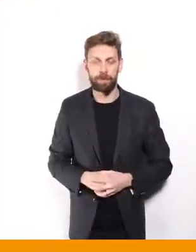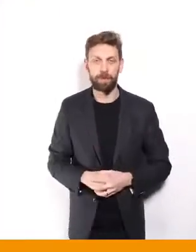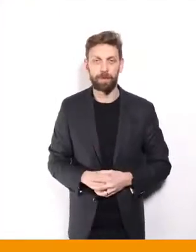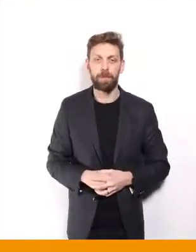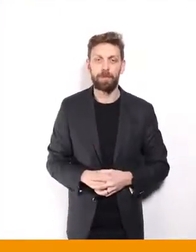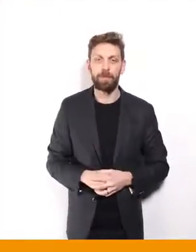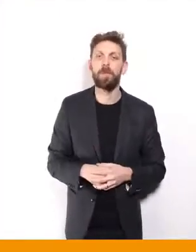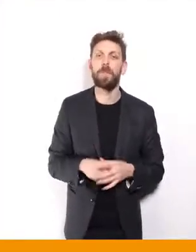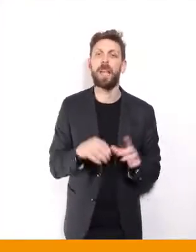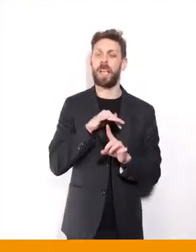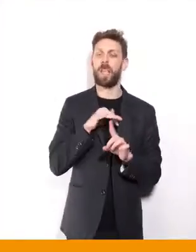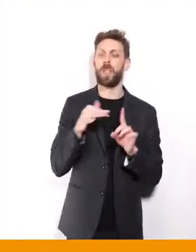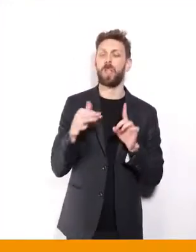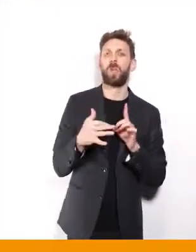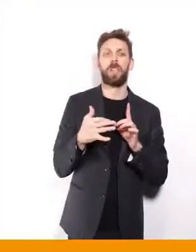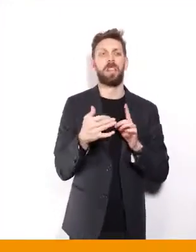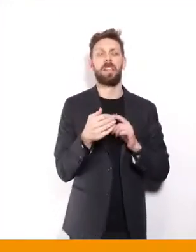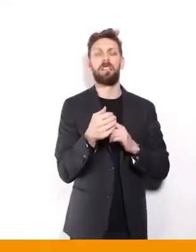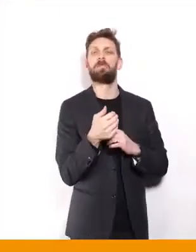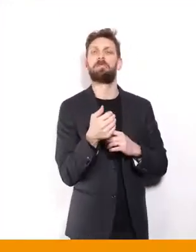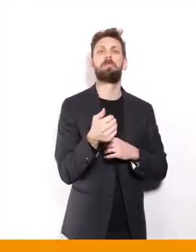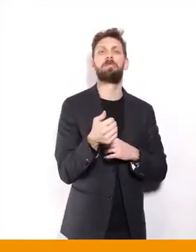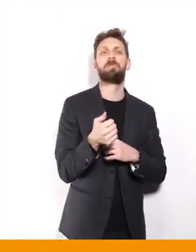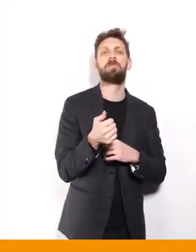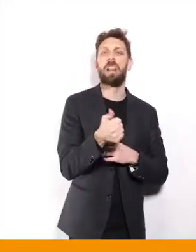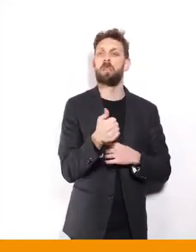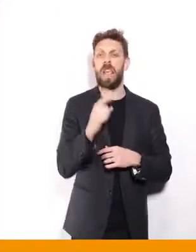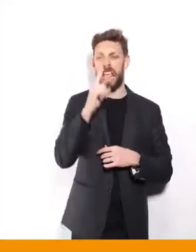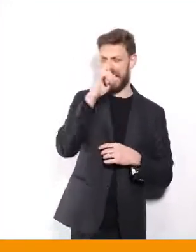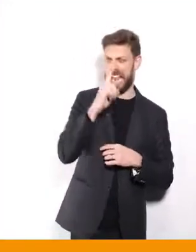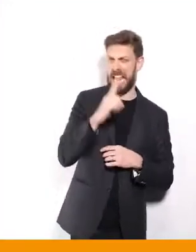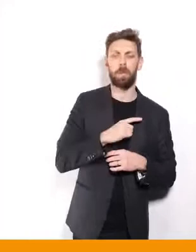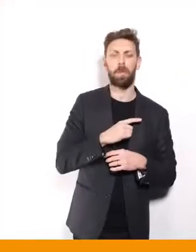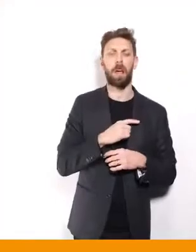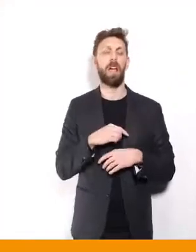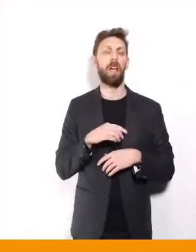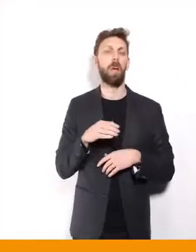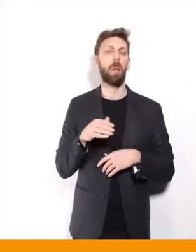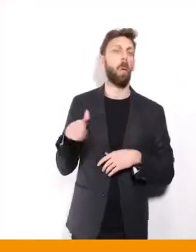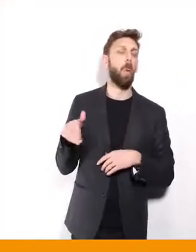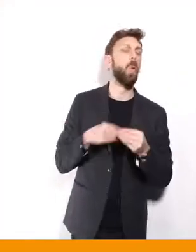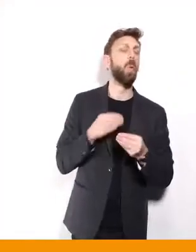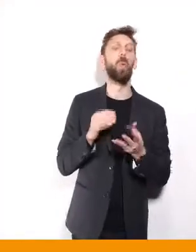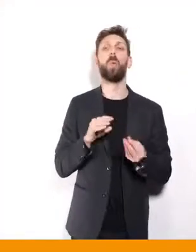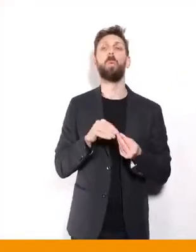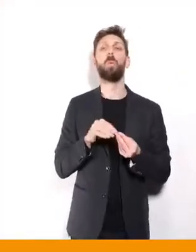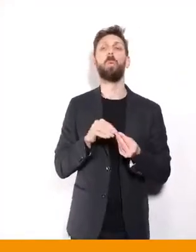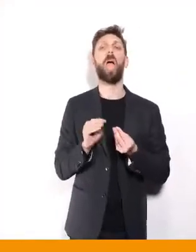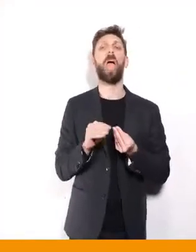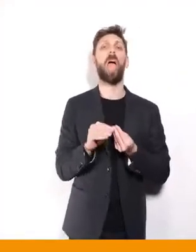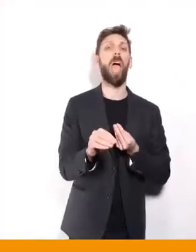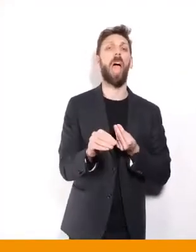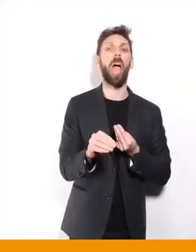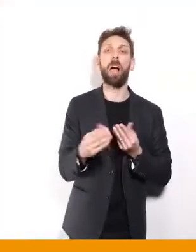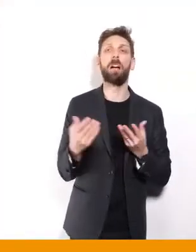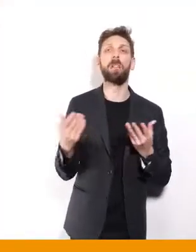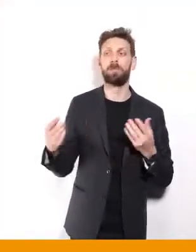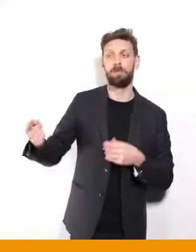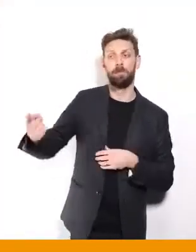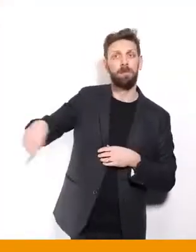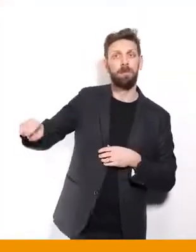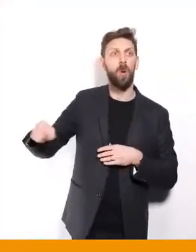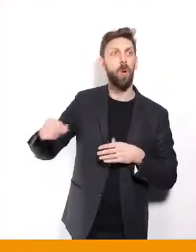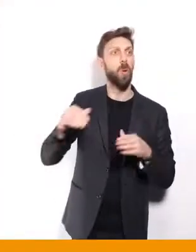volonté, par négligence, par procrastination, exclut de pans entiers